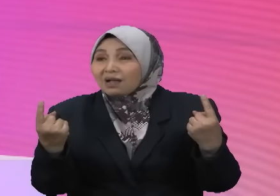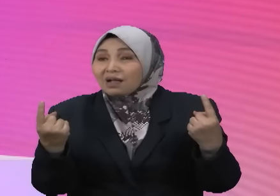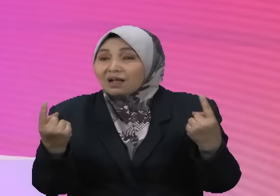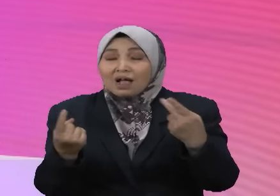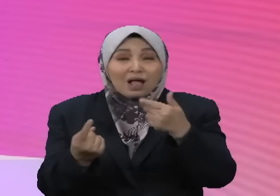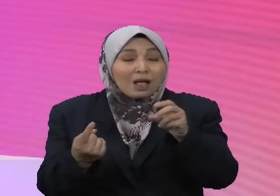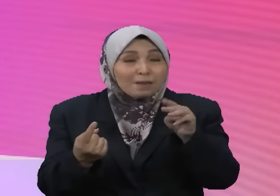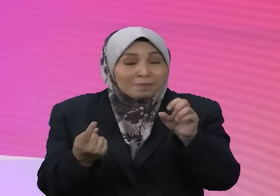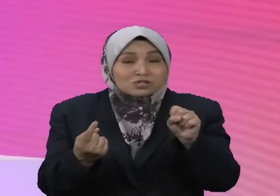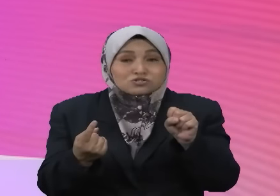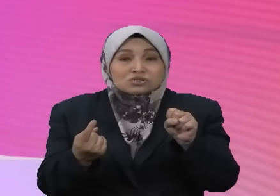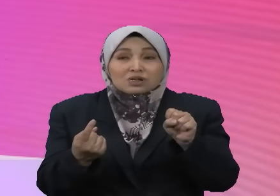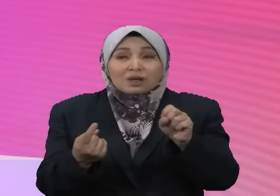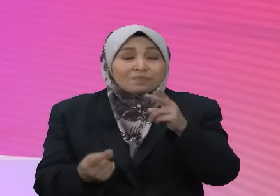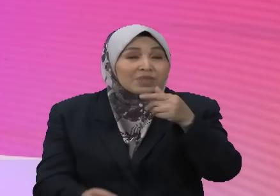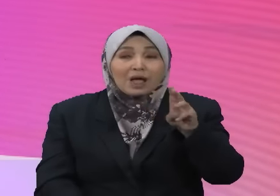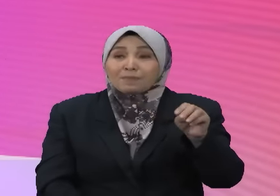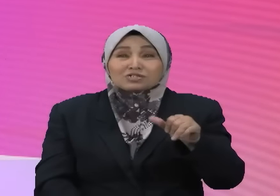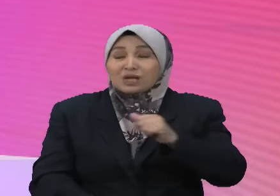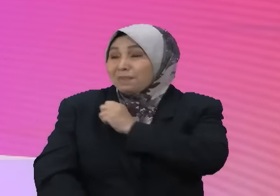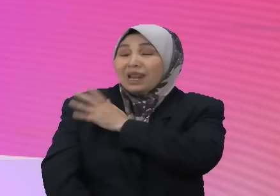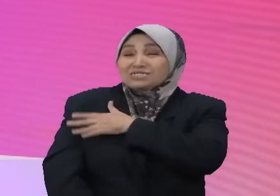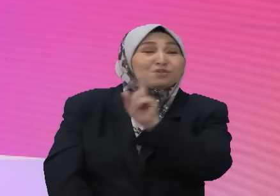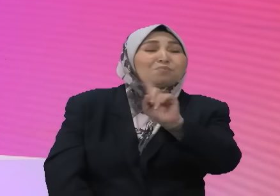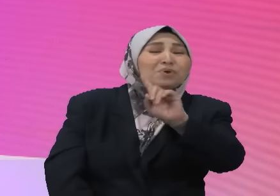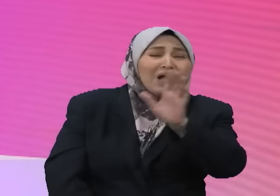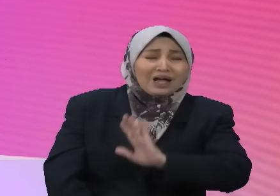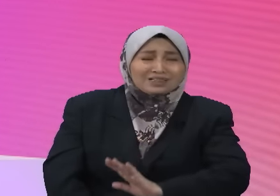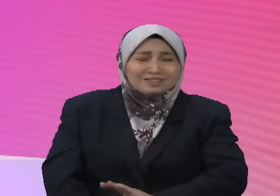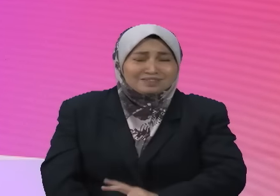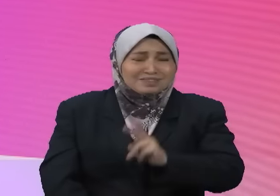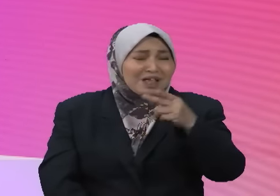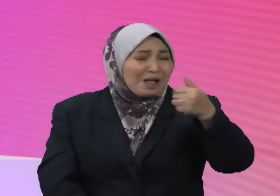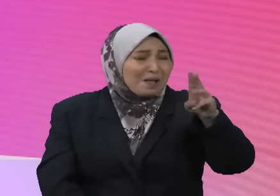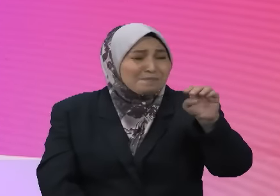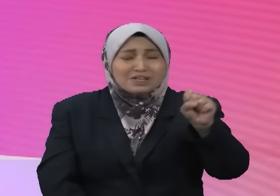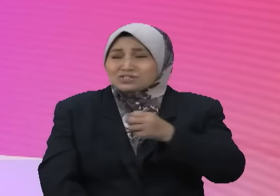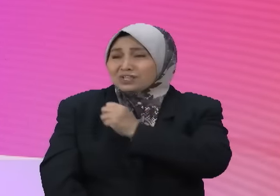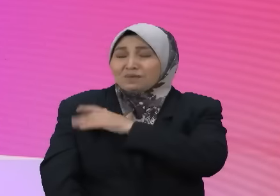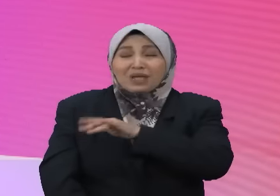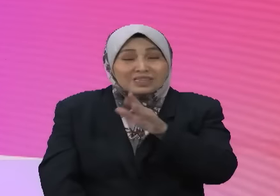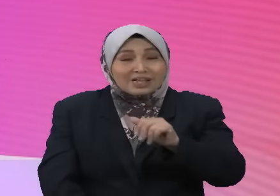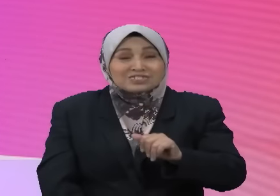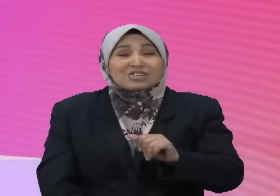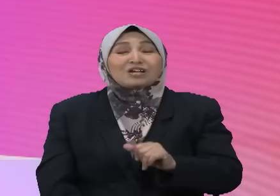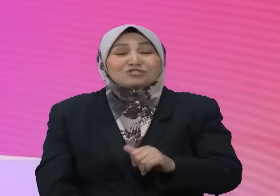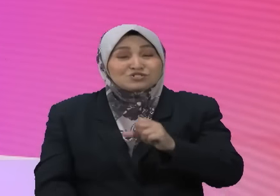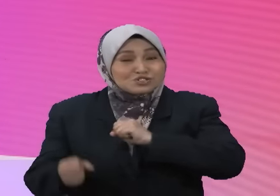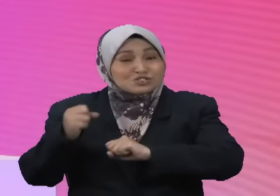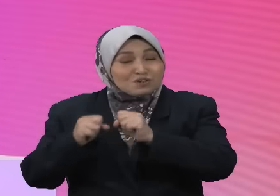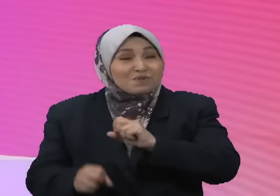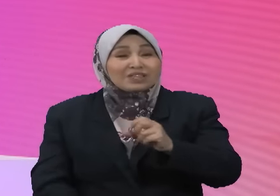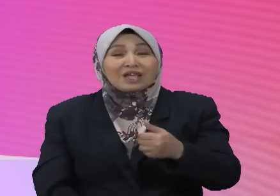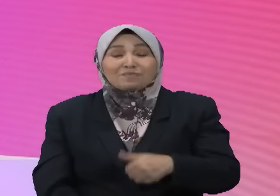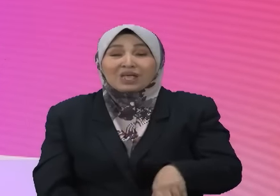Oh Hamas bukan Hamas yang kat Palestin Tu alham sifat alhams huruful